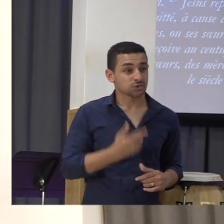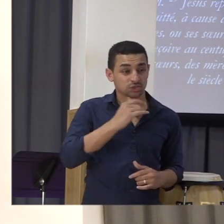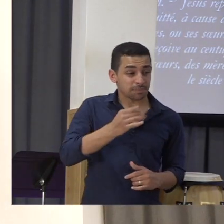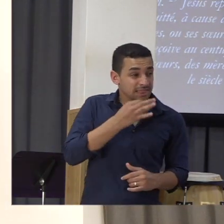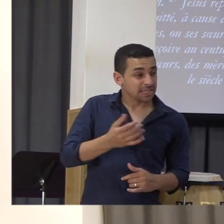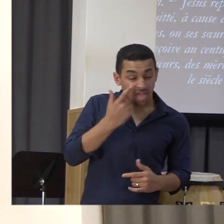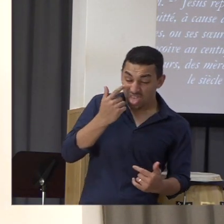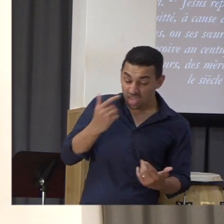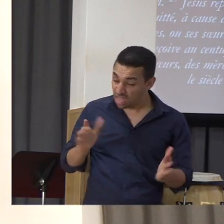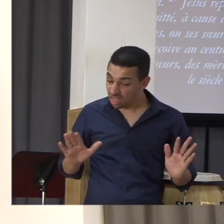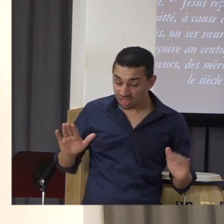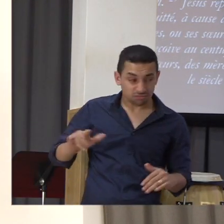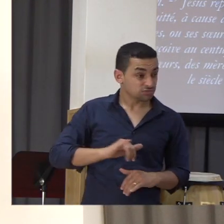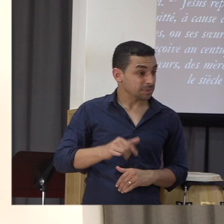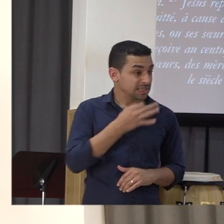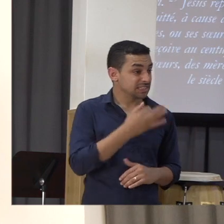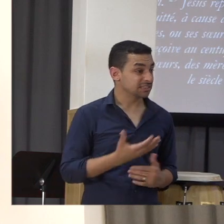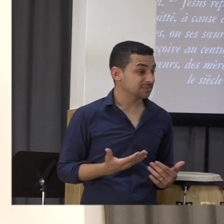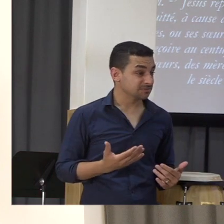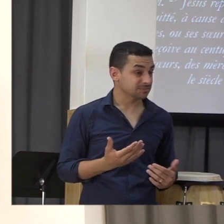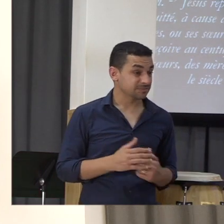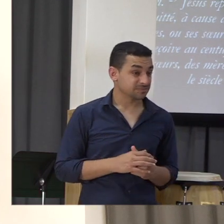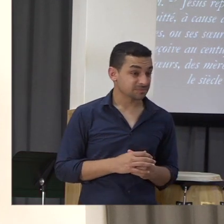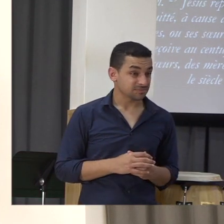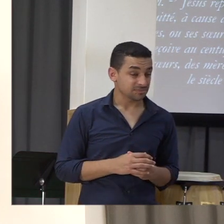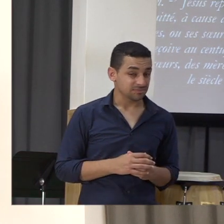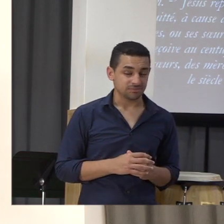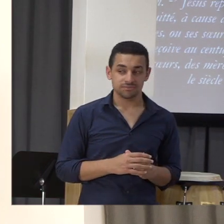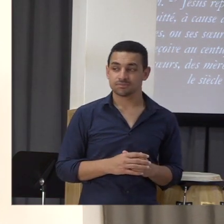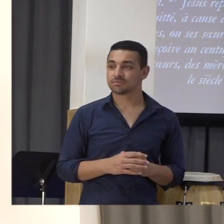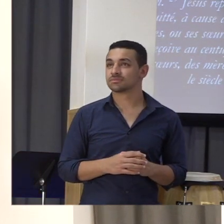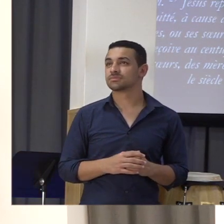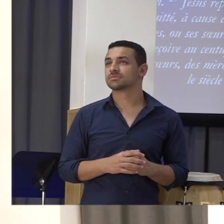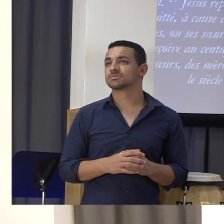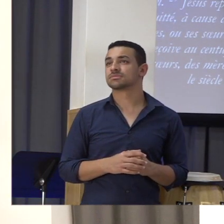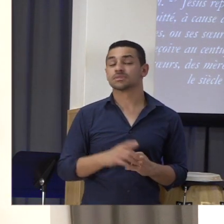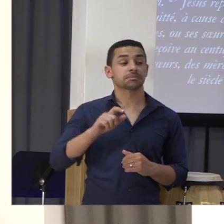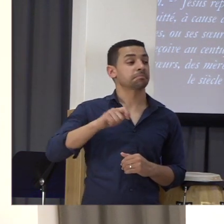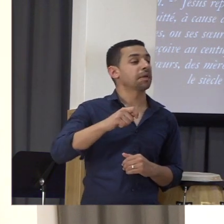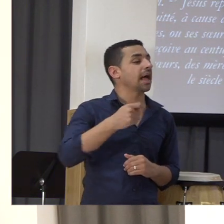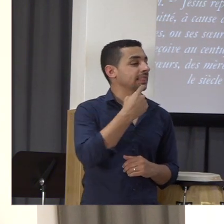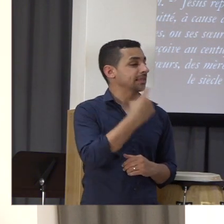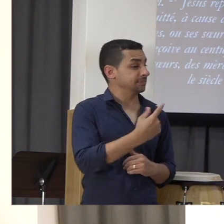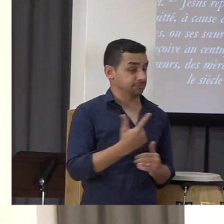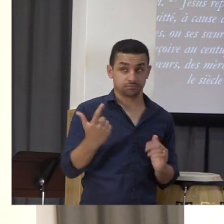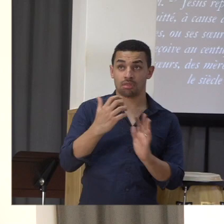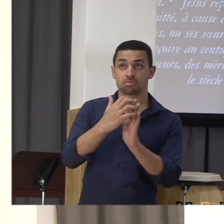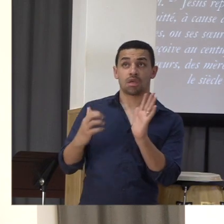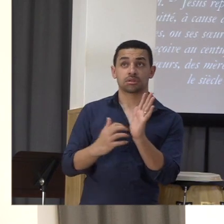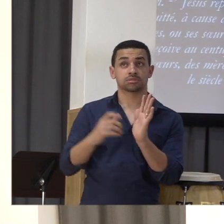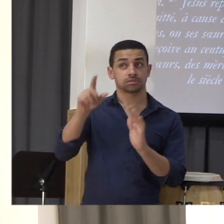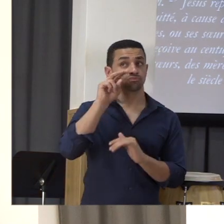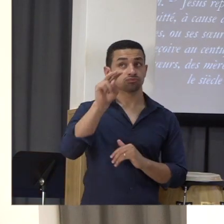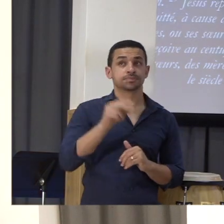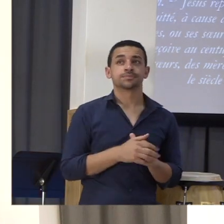dit cela. Alléluia. Dieu n'a jamais dit cela. Pierre, un jour, dans ce texte que vous avez sous les